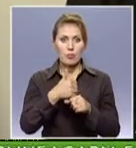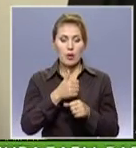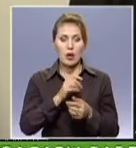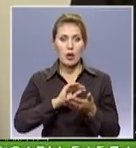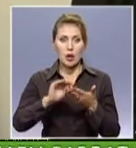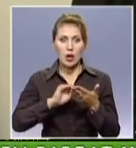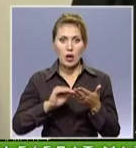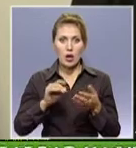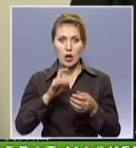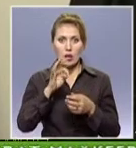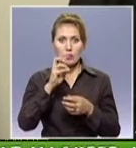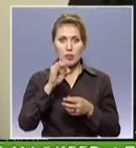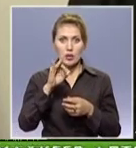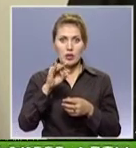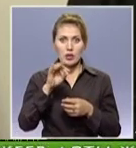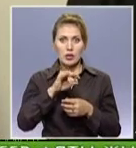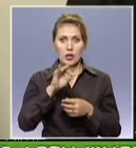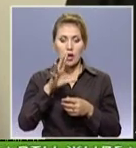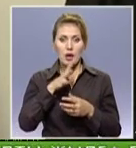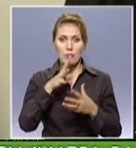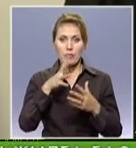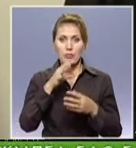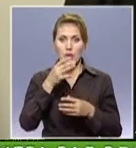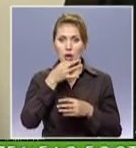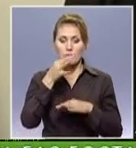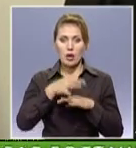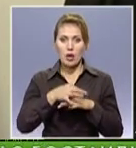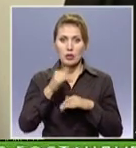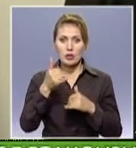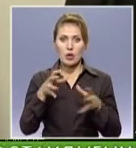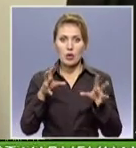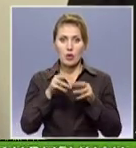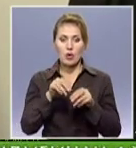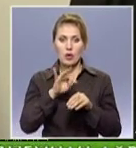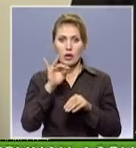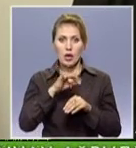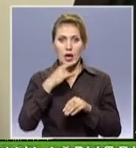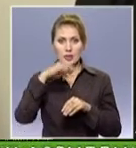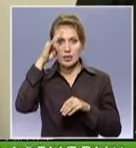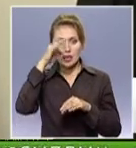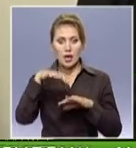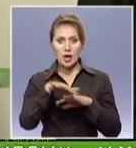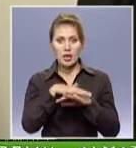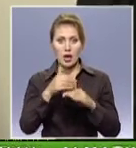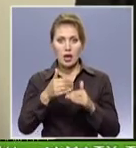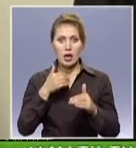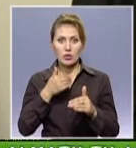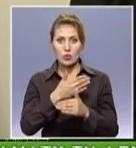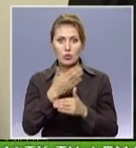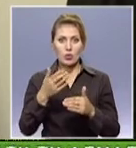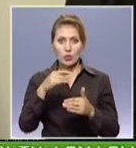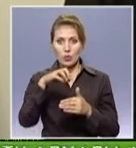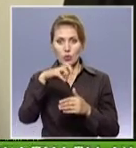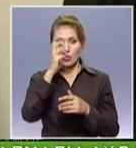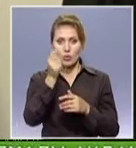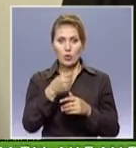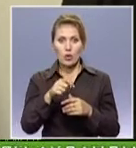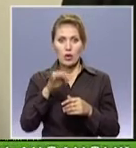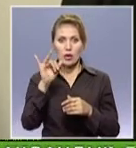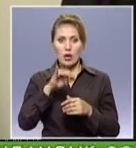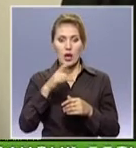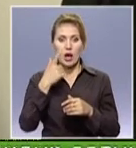Жарылқап Қалыбай және меншік иесі отбасы баспасы жауапкершілігі шектеулі серіктестігі Қазақстан халқы алдында Ұлы Отан соғысының қатысушылары